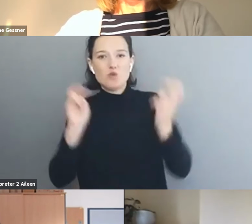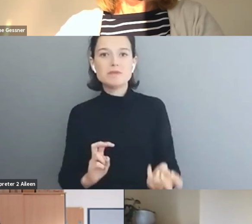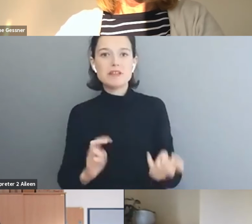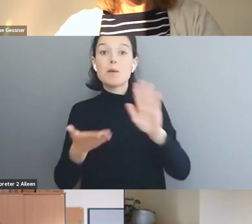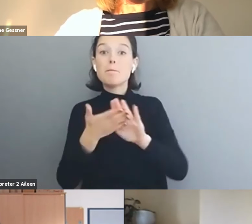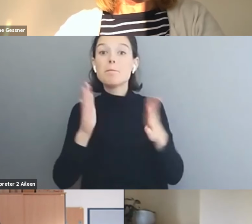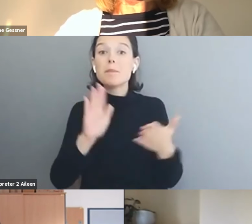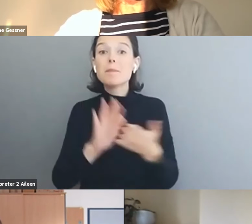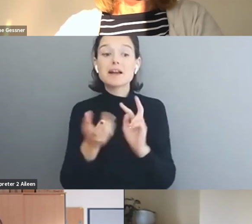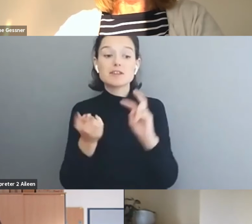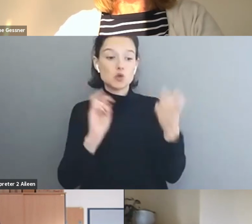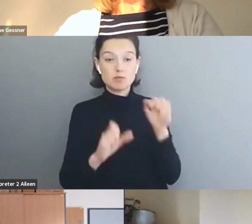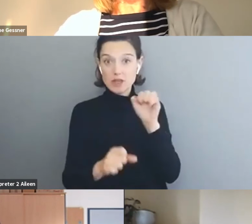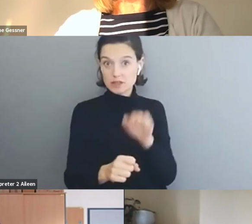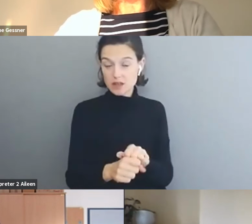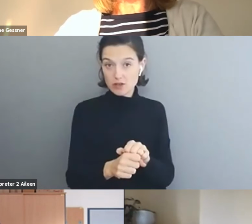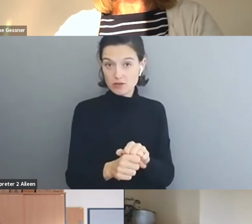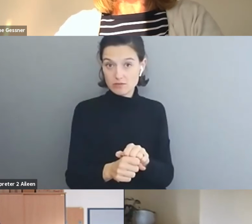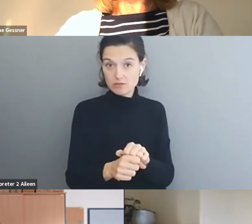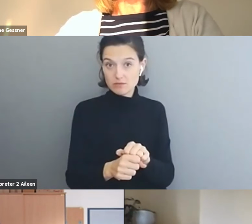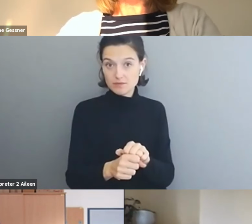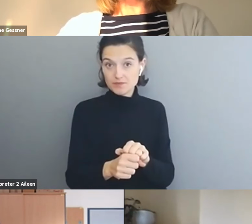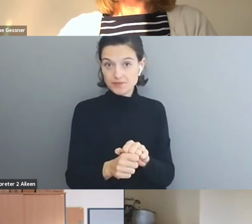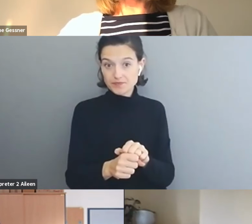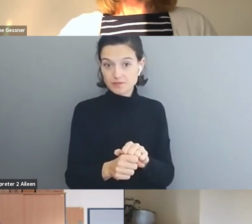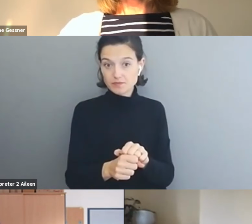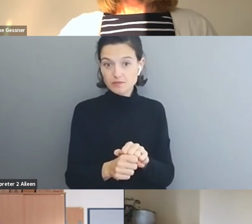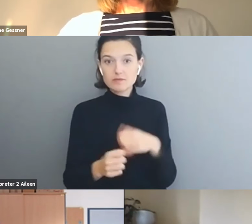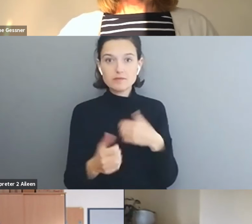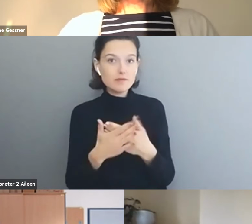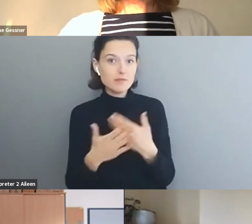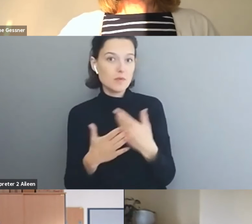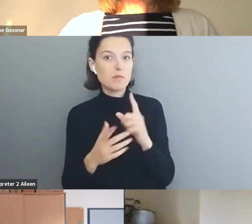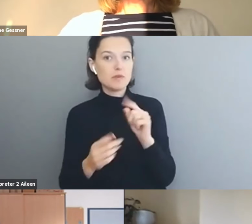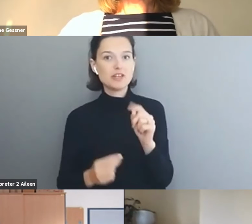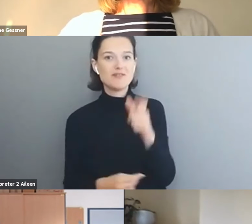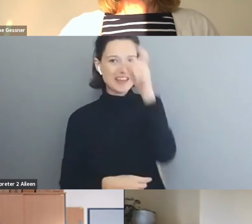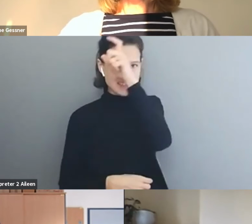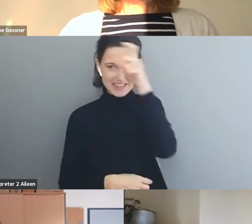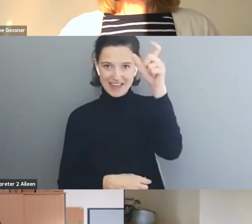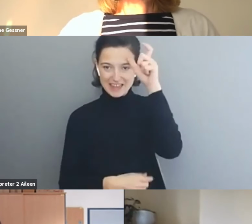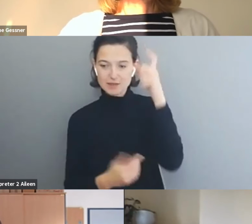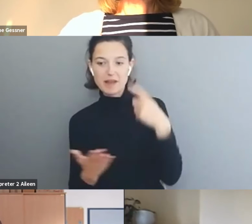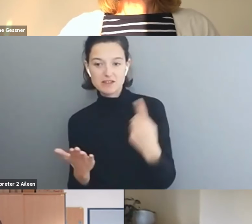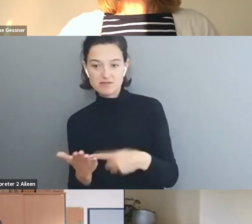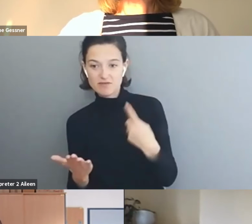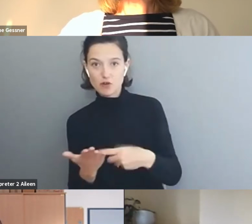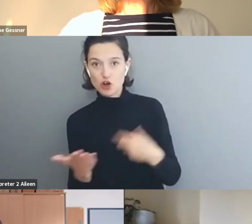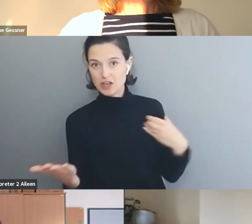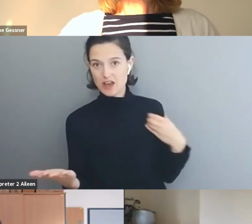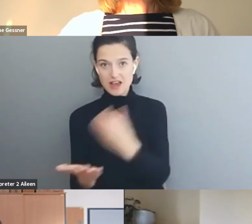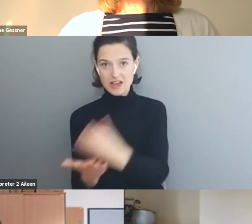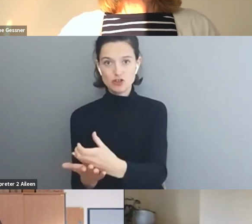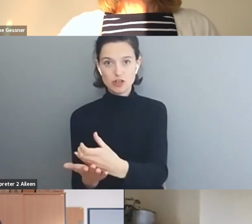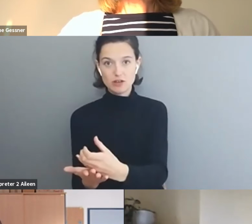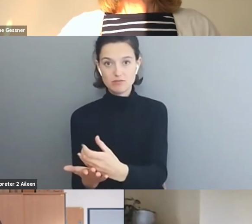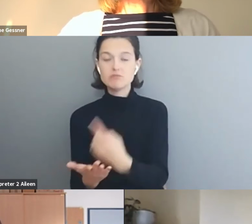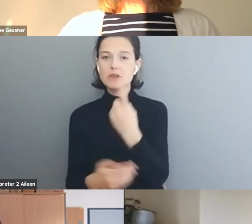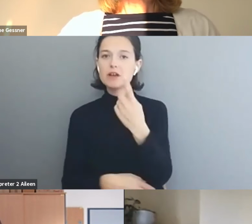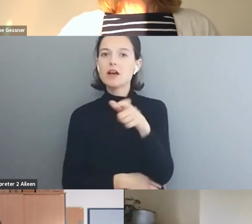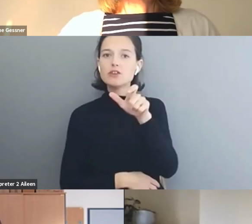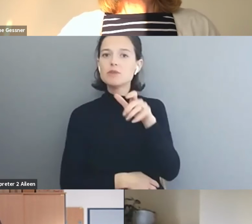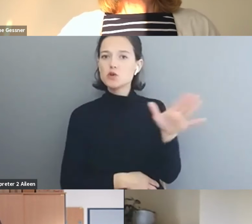Das ist im Nachsatz noch, dass dieser Experte sogar gefordert wird. Das ist die Frage einer Zuhörerin von